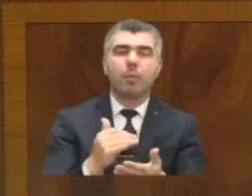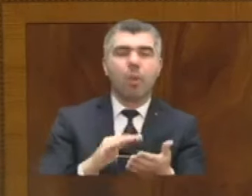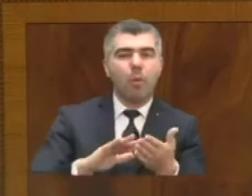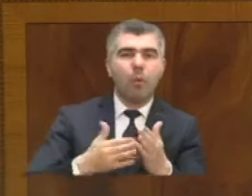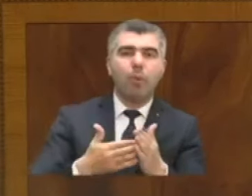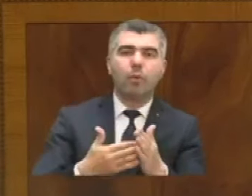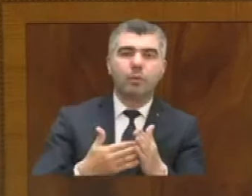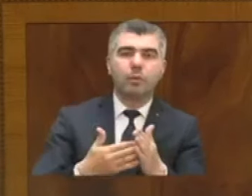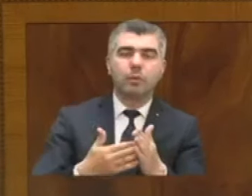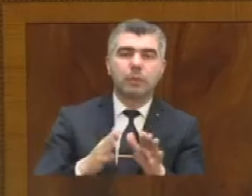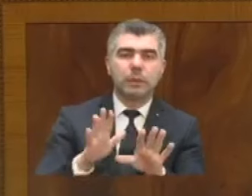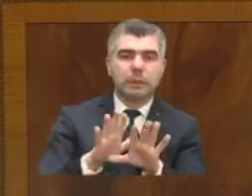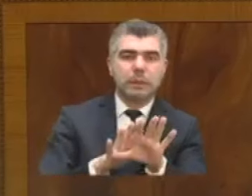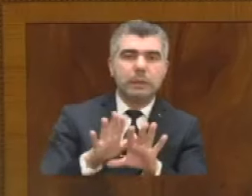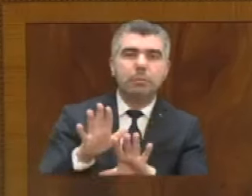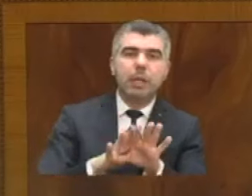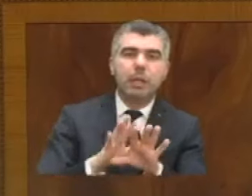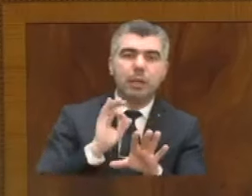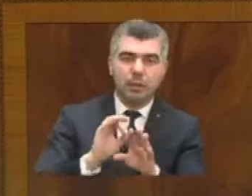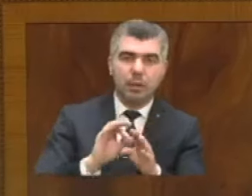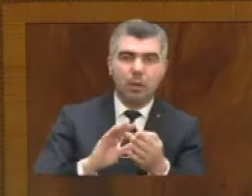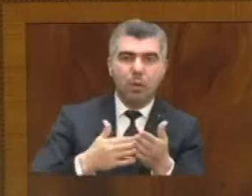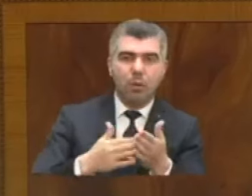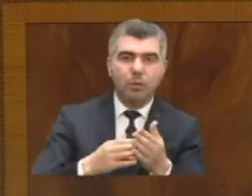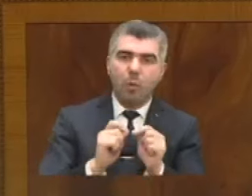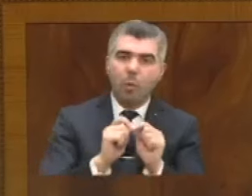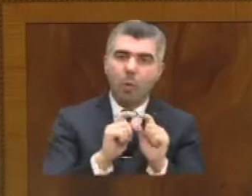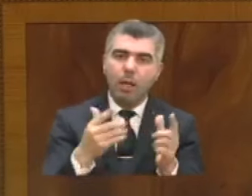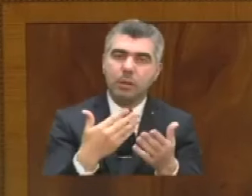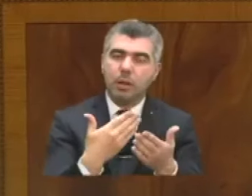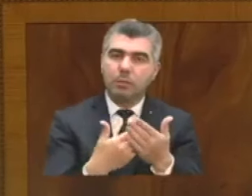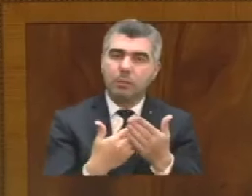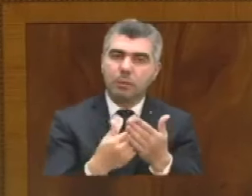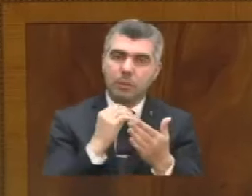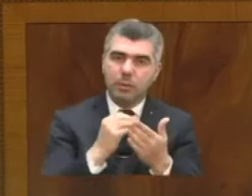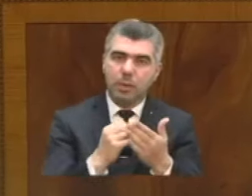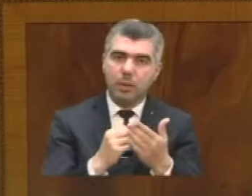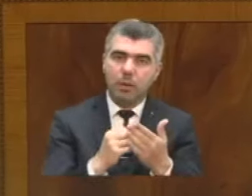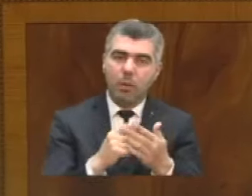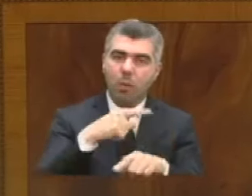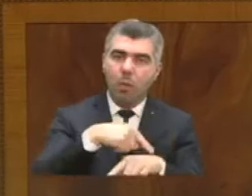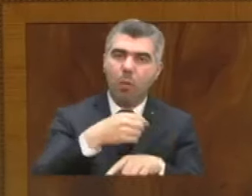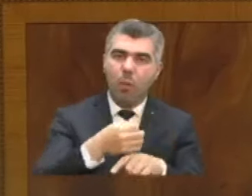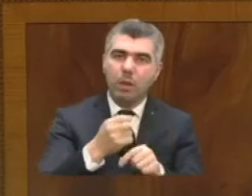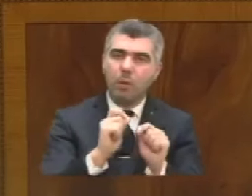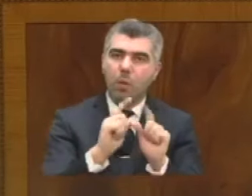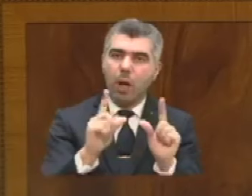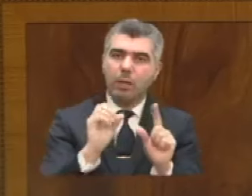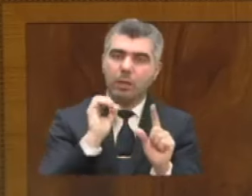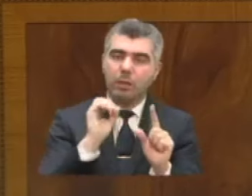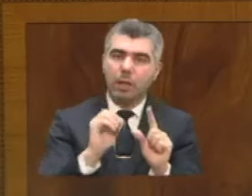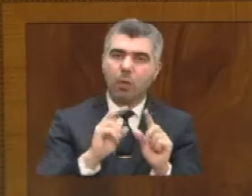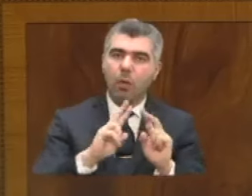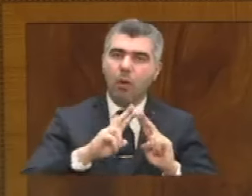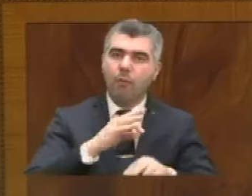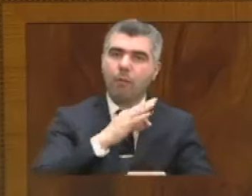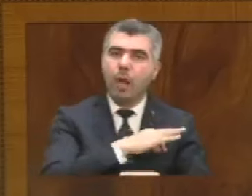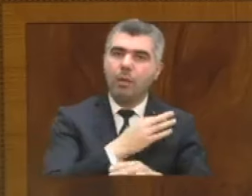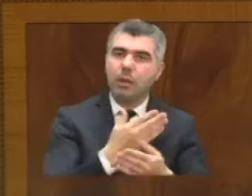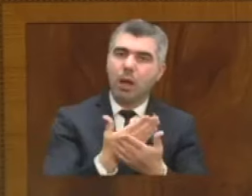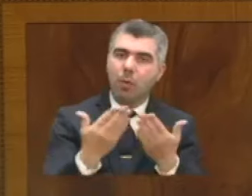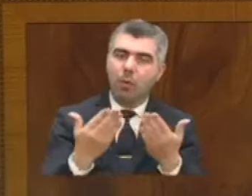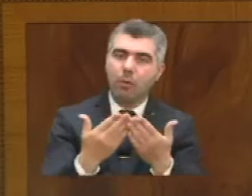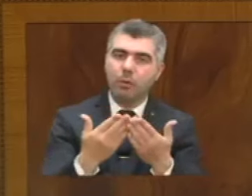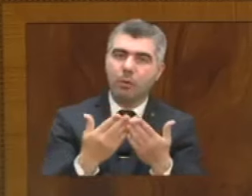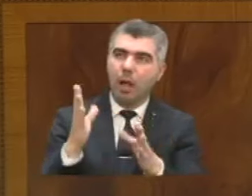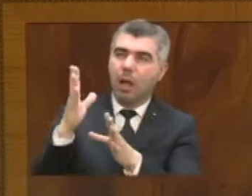مقومات تدبير عمومي فعال وذا وقع على الصالح العام.